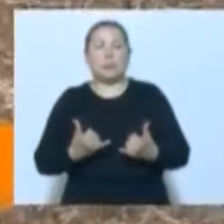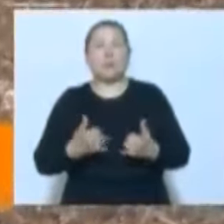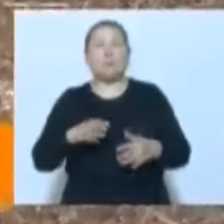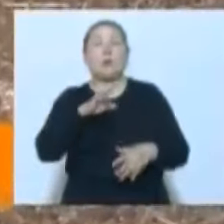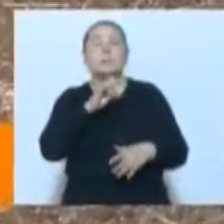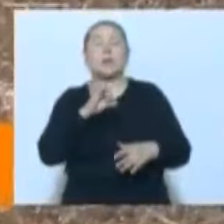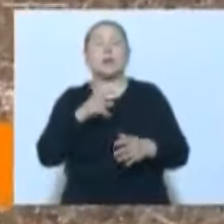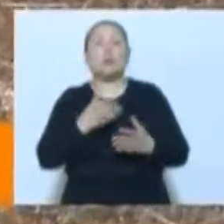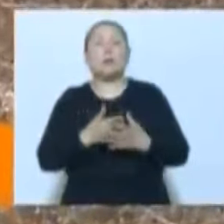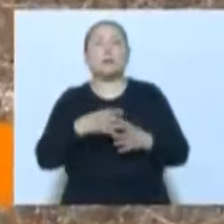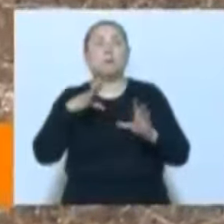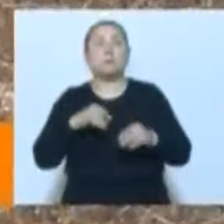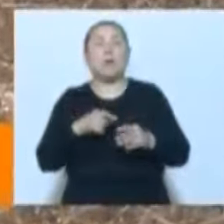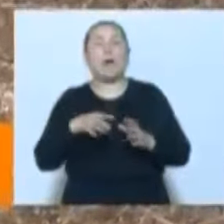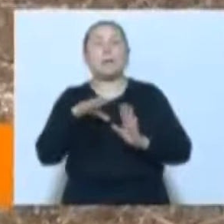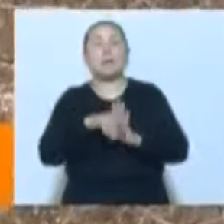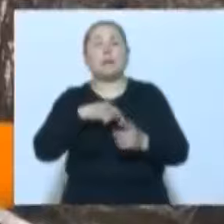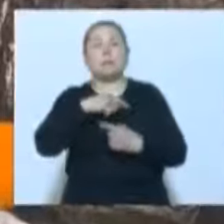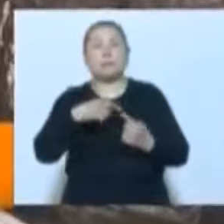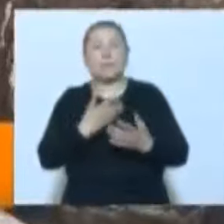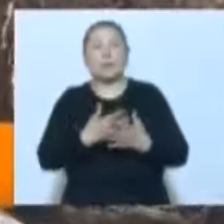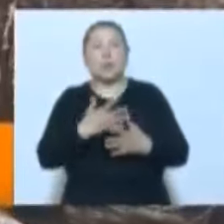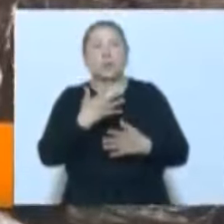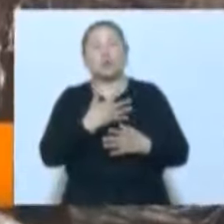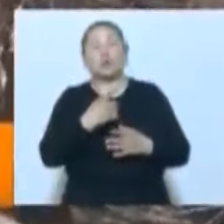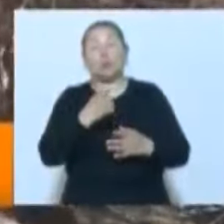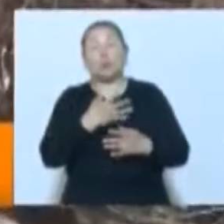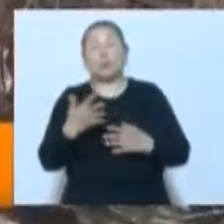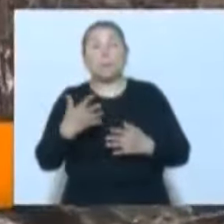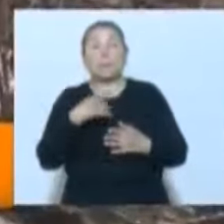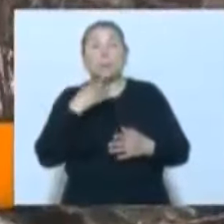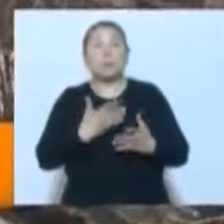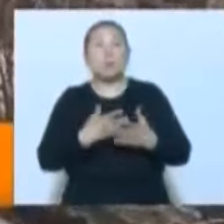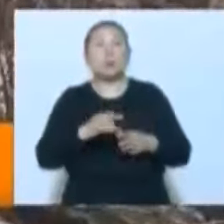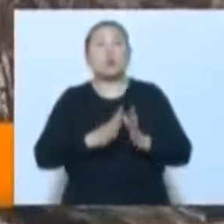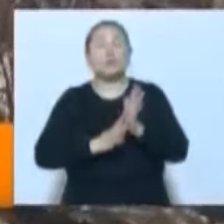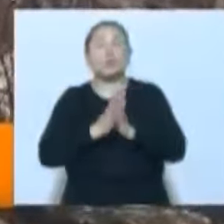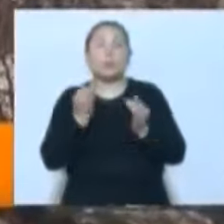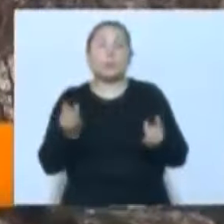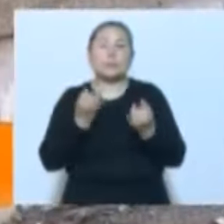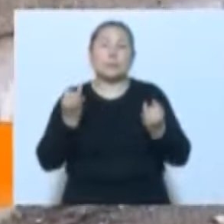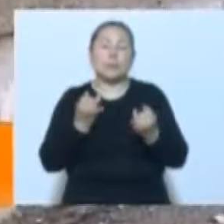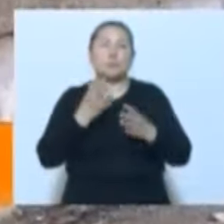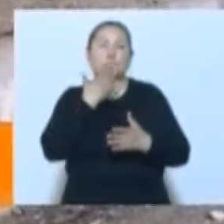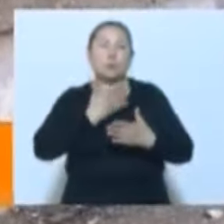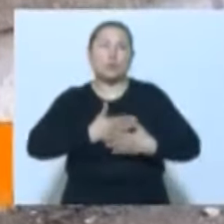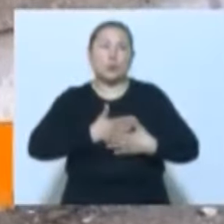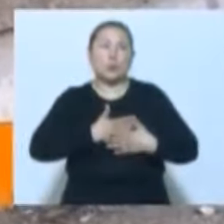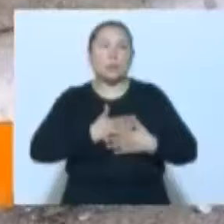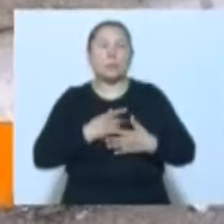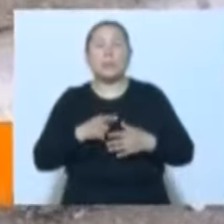Базаргүл Боғасованың бағбаншылықпен айналысқанына 50 жылға жуықтады. Жастайынан жасыл желек өсіруге қызығып, бүгінде сүйікті ісіне